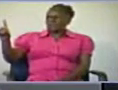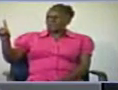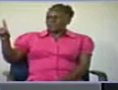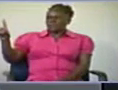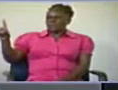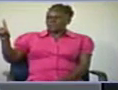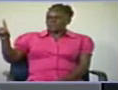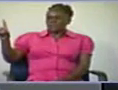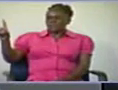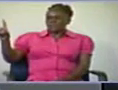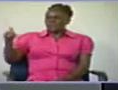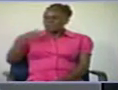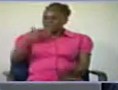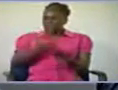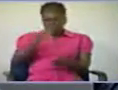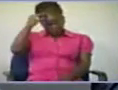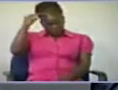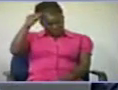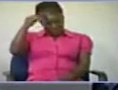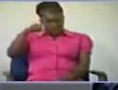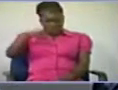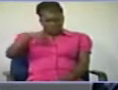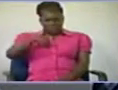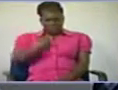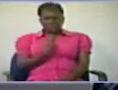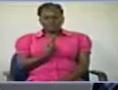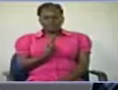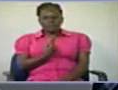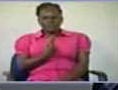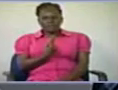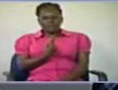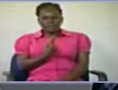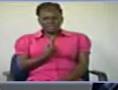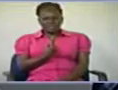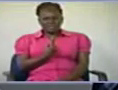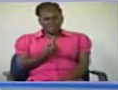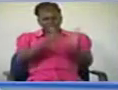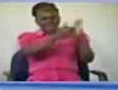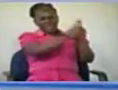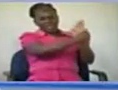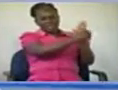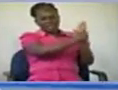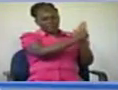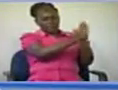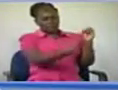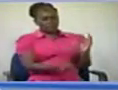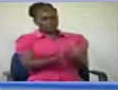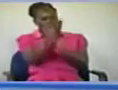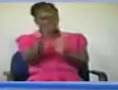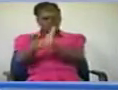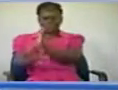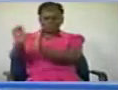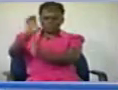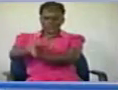Asante bwana Frank. Naam. Pale KICD mimi pia ni mtaalamu wa kuunda mitaala.